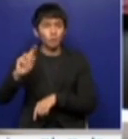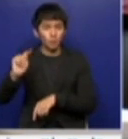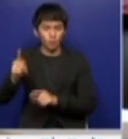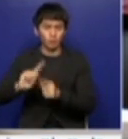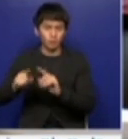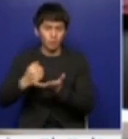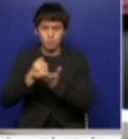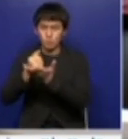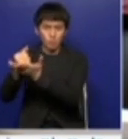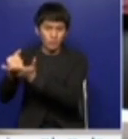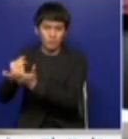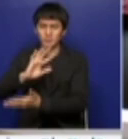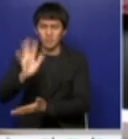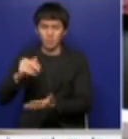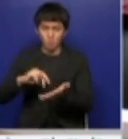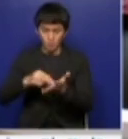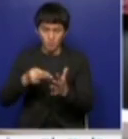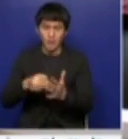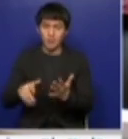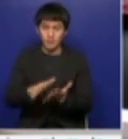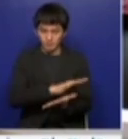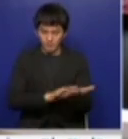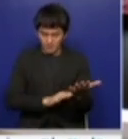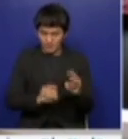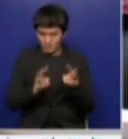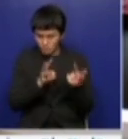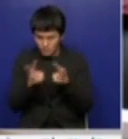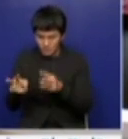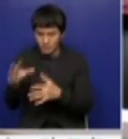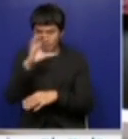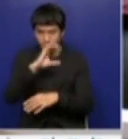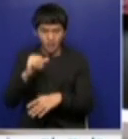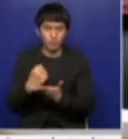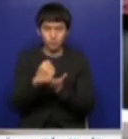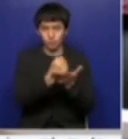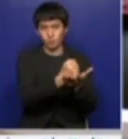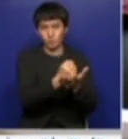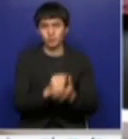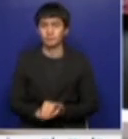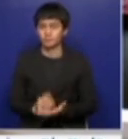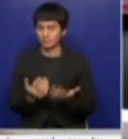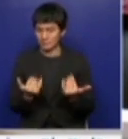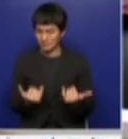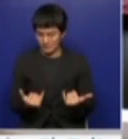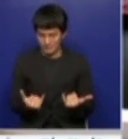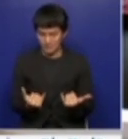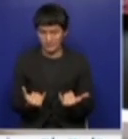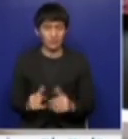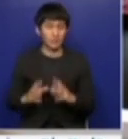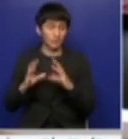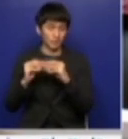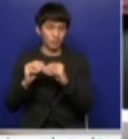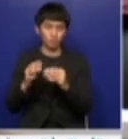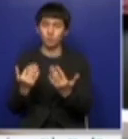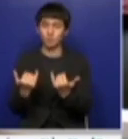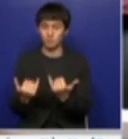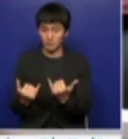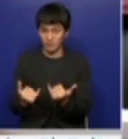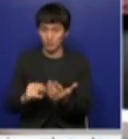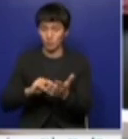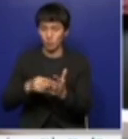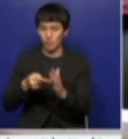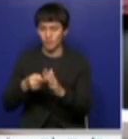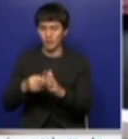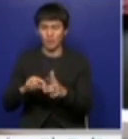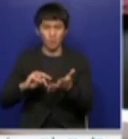หาทางออกให้กับประเทศทุกฝ่ายนะครับเพราะฉะนั้นอย่าใช้ญัตตินี้มามาเสมือนเป็นการ